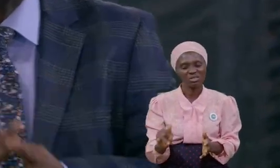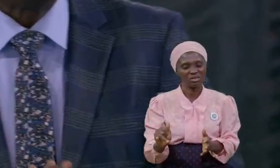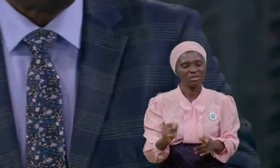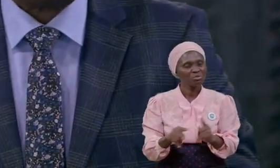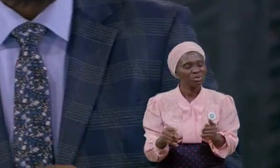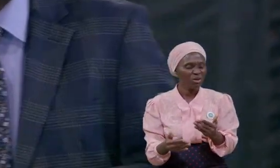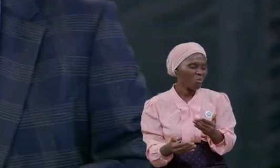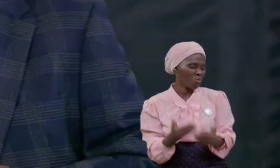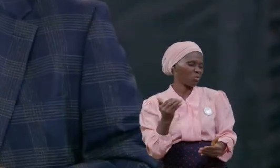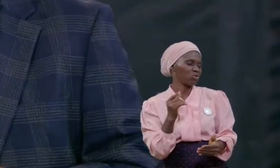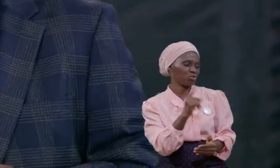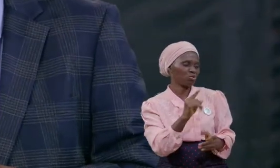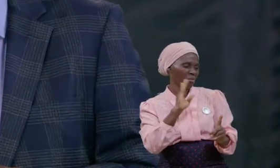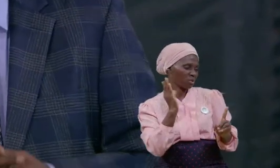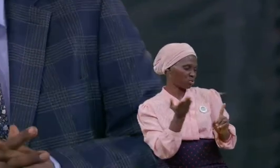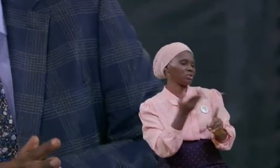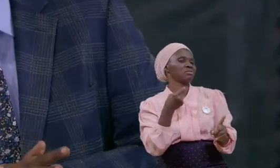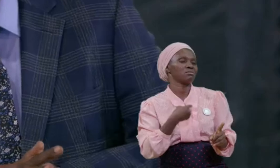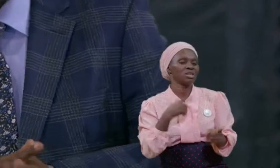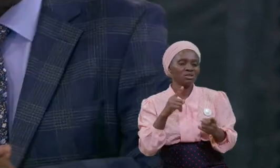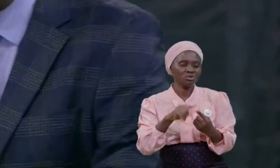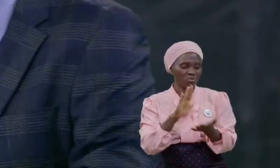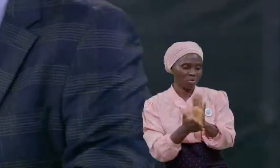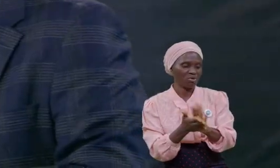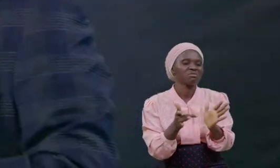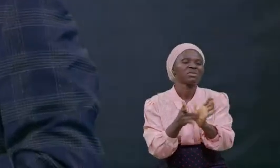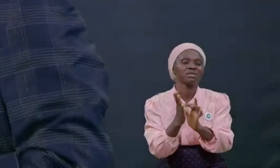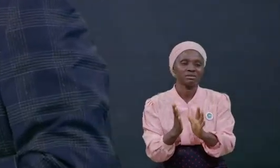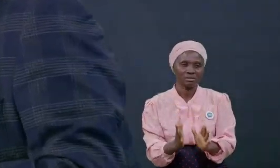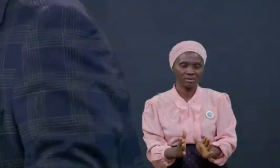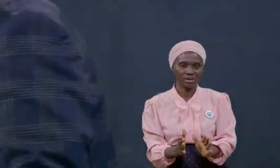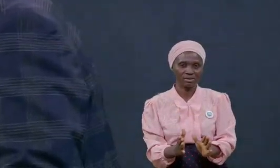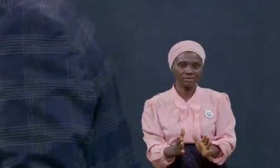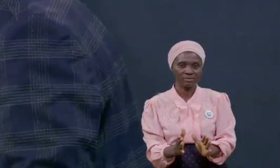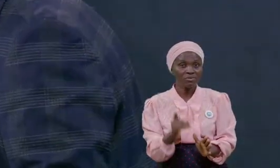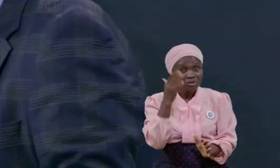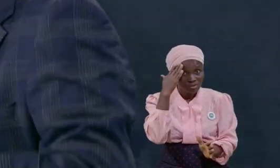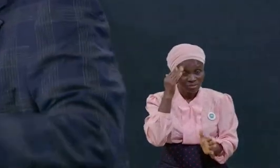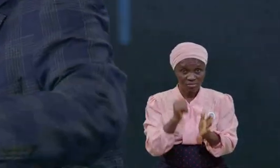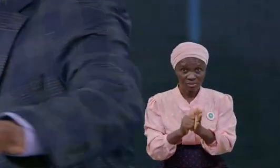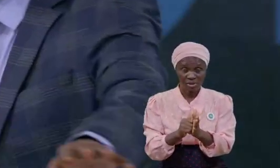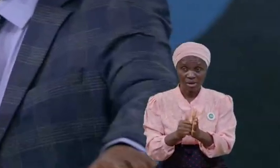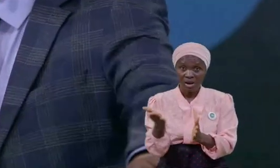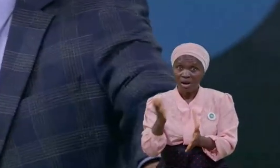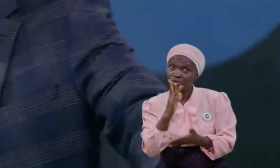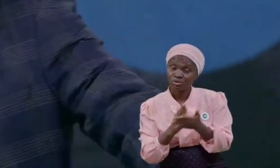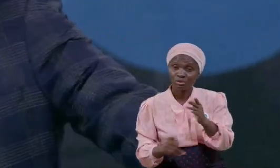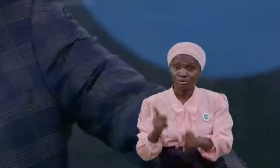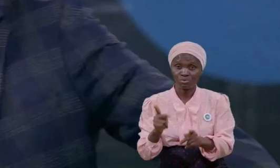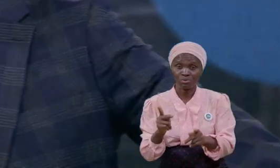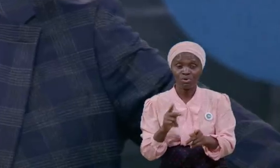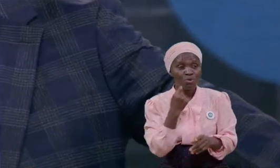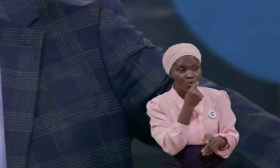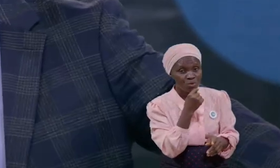Tu m'as presque me persuadé de devenir chrétien. Est-ce que vous savez qu'il y a des gens qui pensent qu'ils sont des chrétiens, mais qui